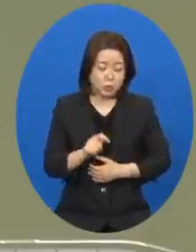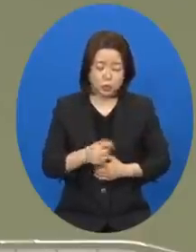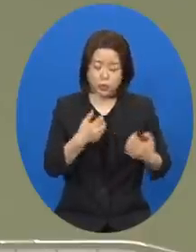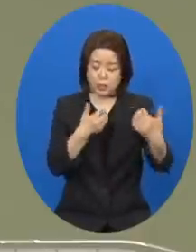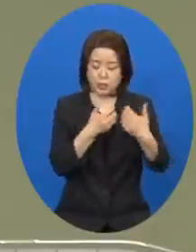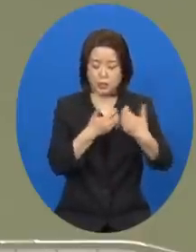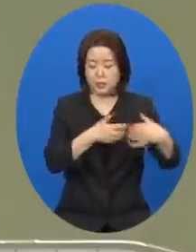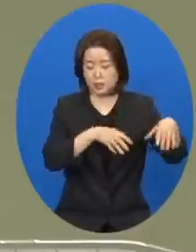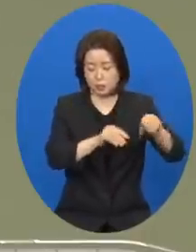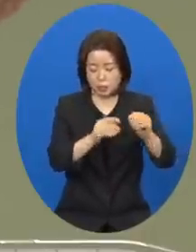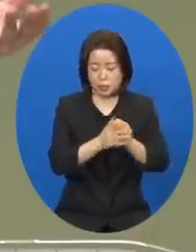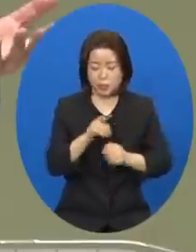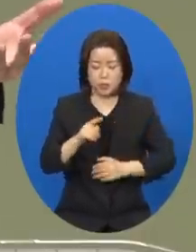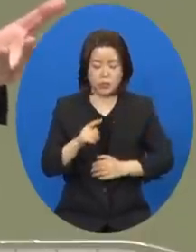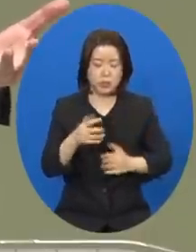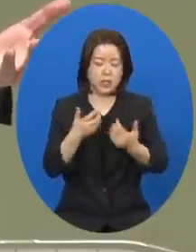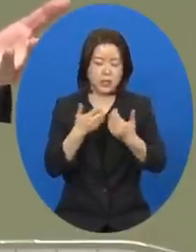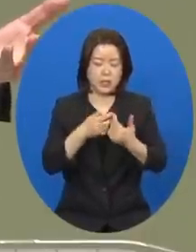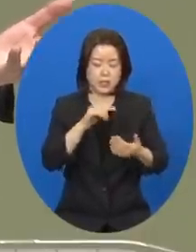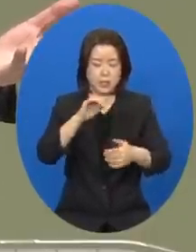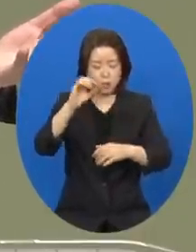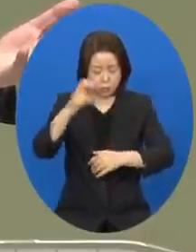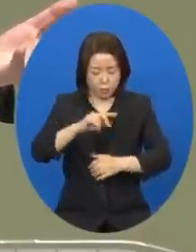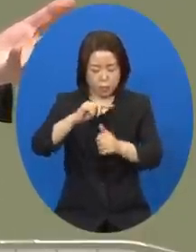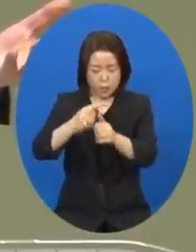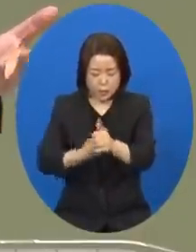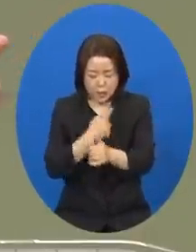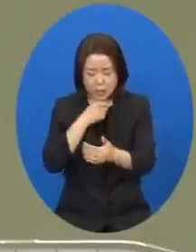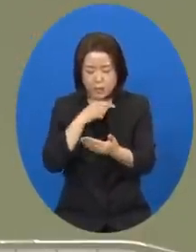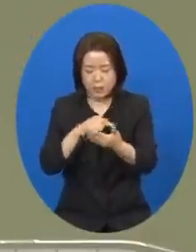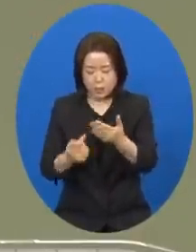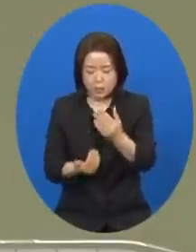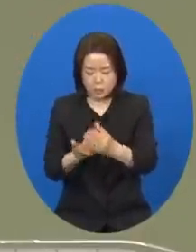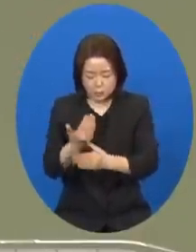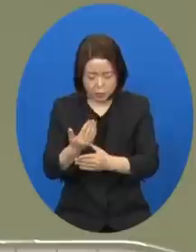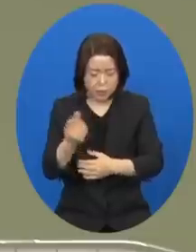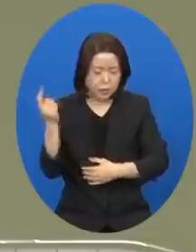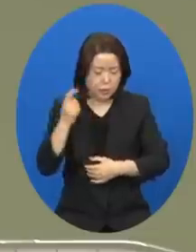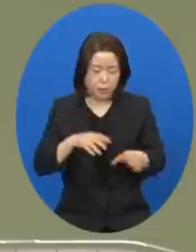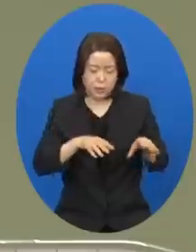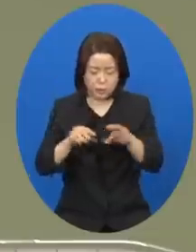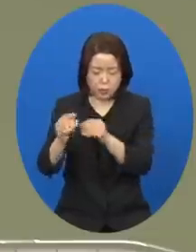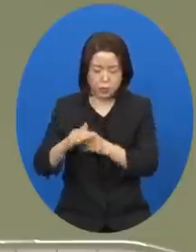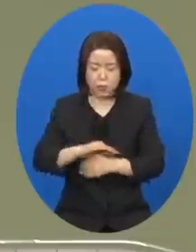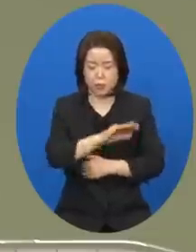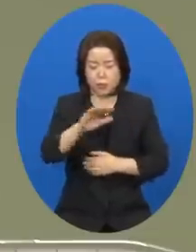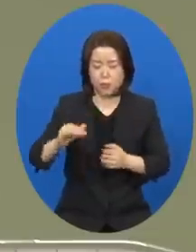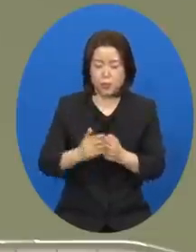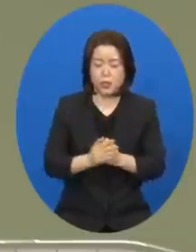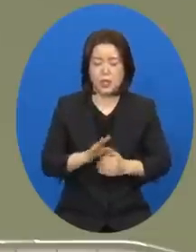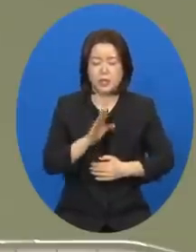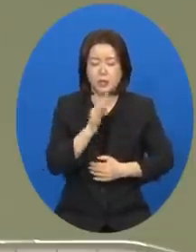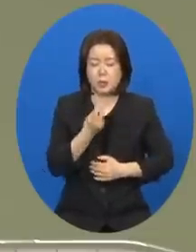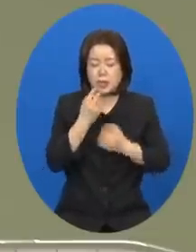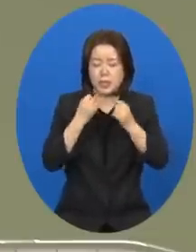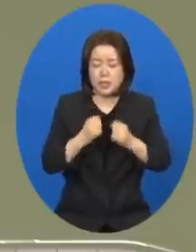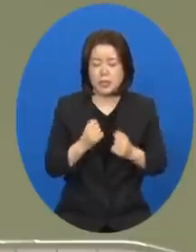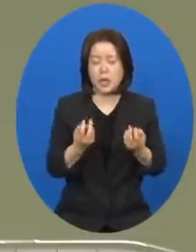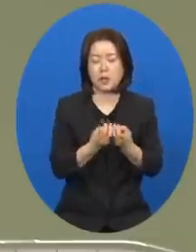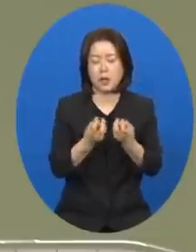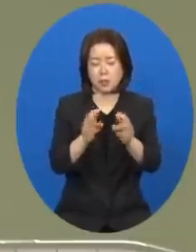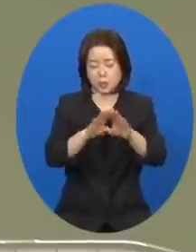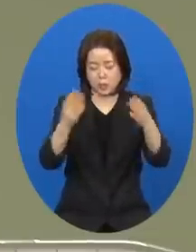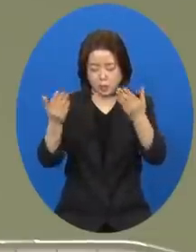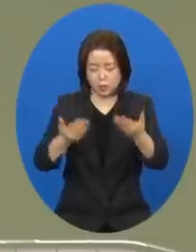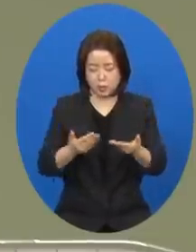그치고 전쟁의 소식 자연재해가 그치고 우리에게 진정 살 길을 열어주옵소서. 주